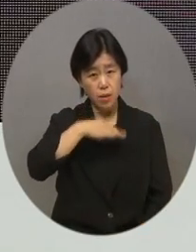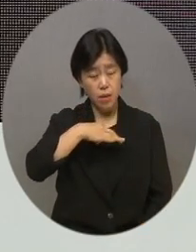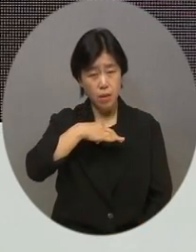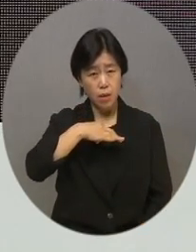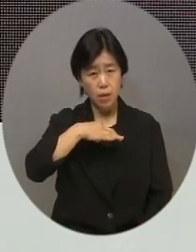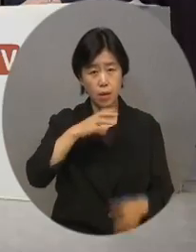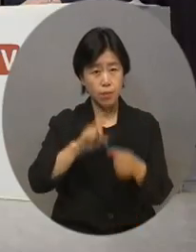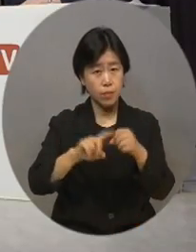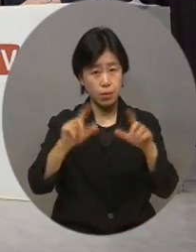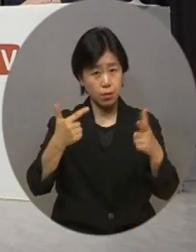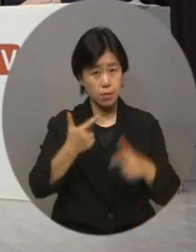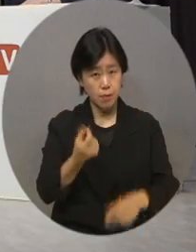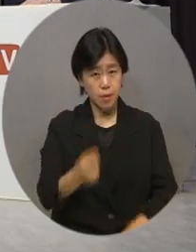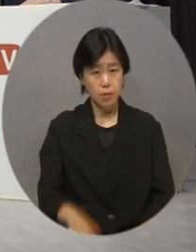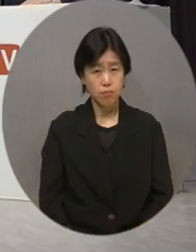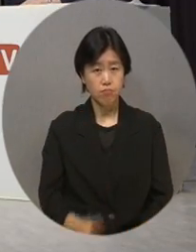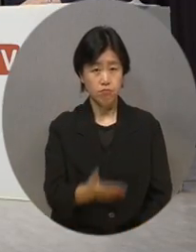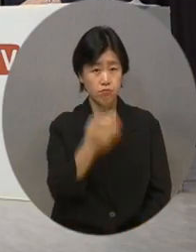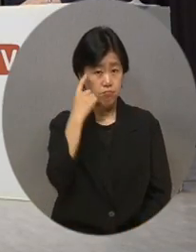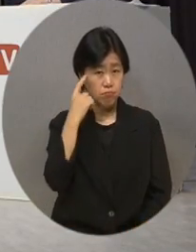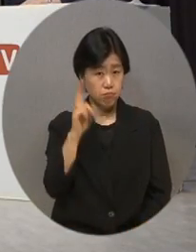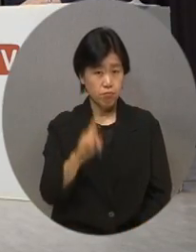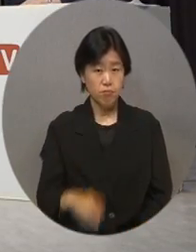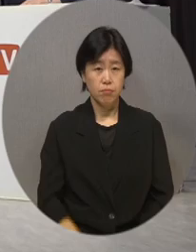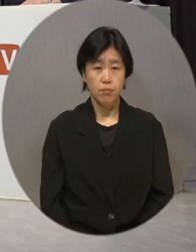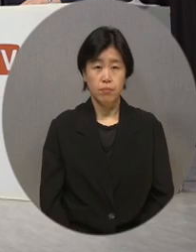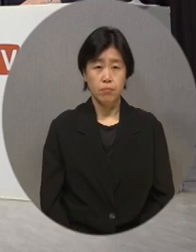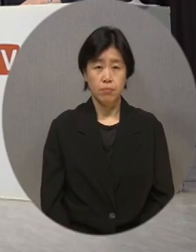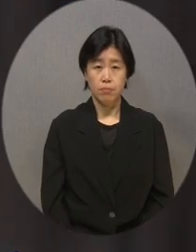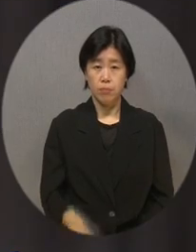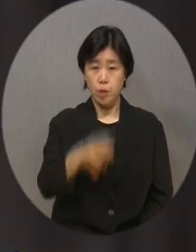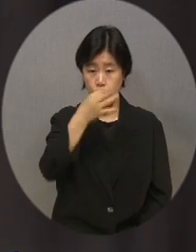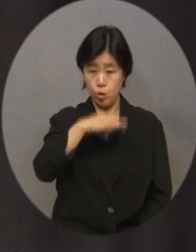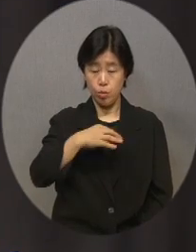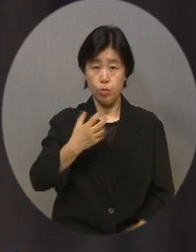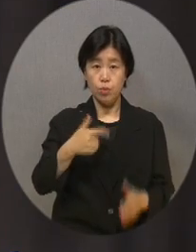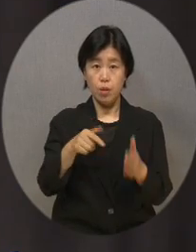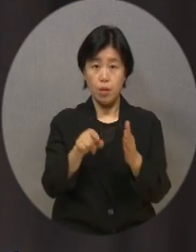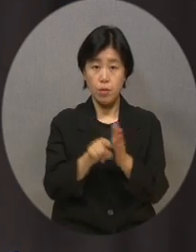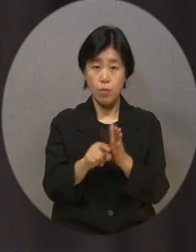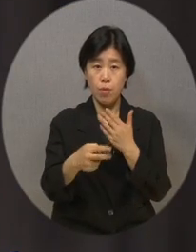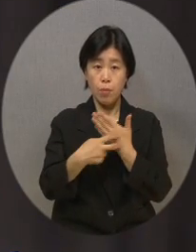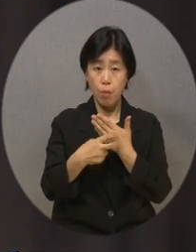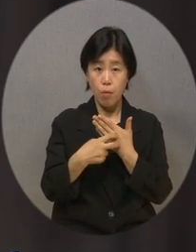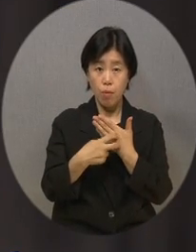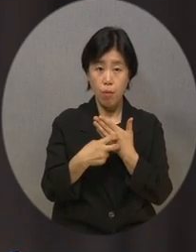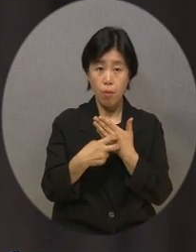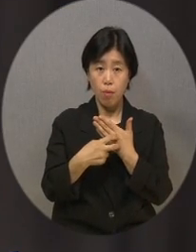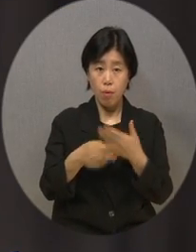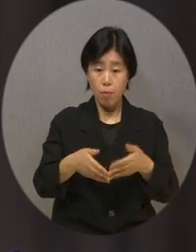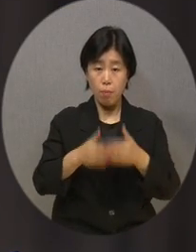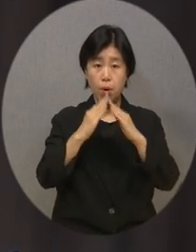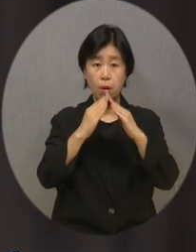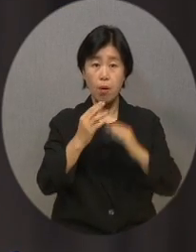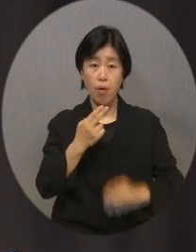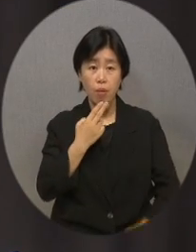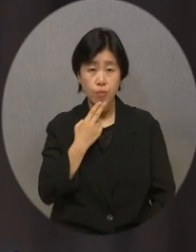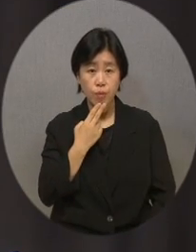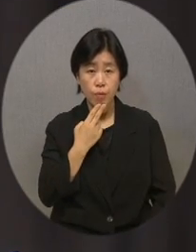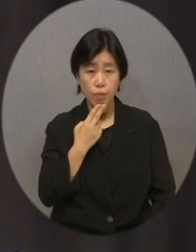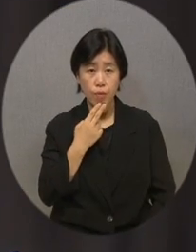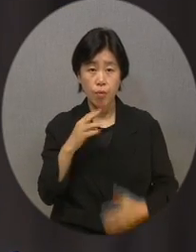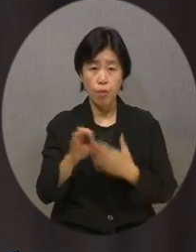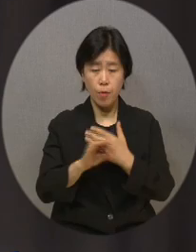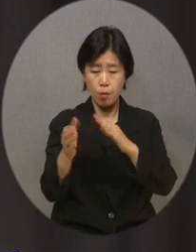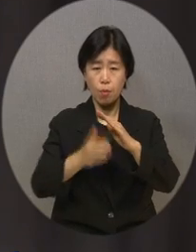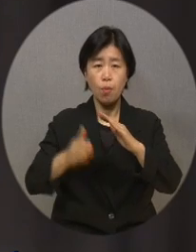생각하지 않습니다. 총무이사님 생각은 어떠십니까? 이익을 위해서 병원을 만들지 않으면 이건 진짜로 진정한 공공의료와